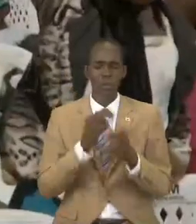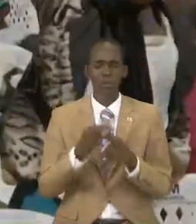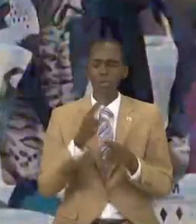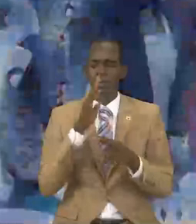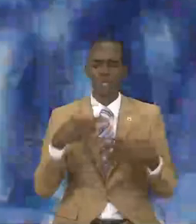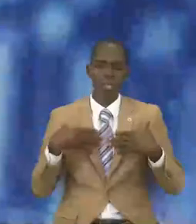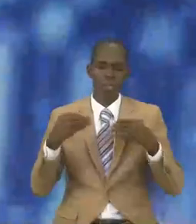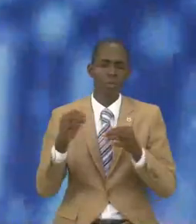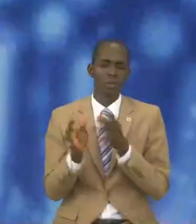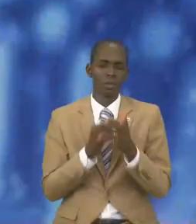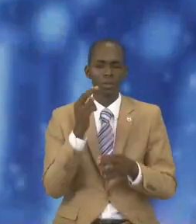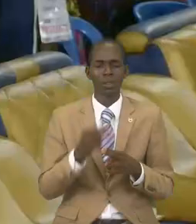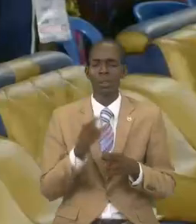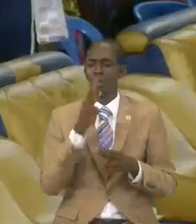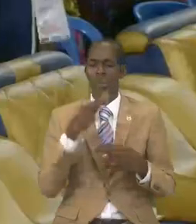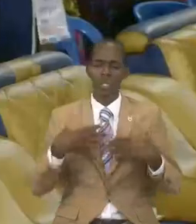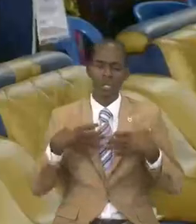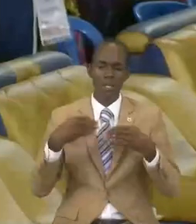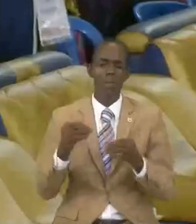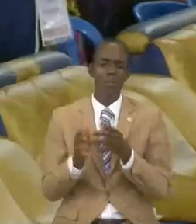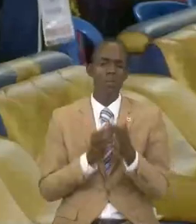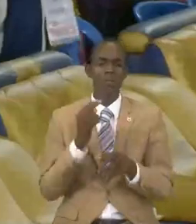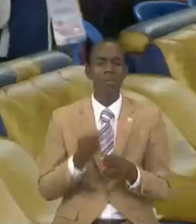guéri. Sois guéri.